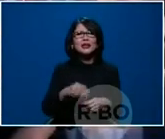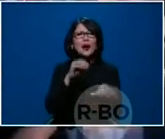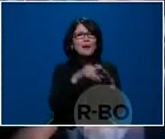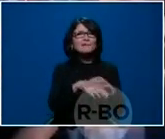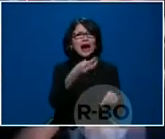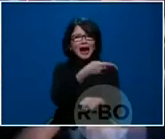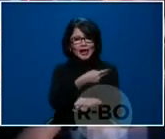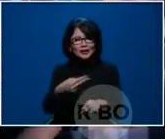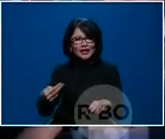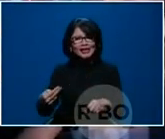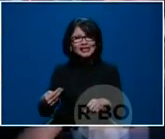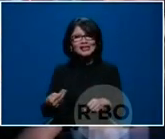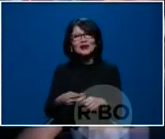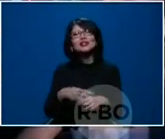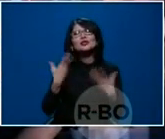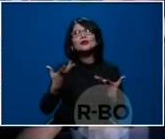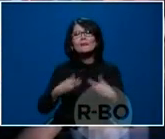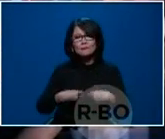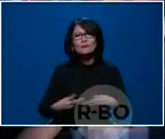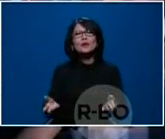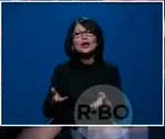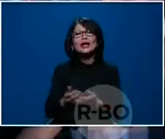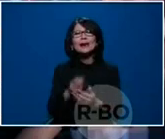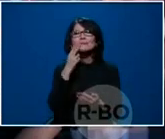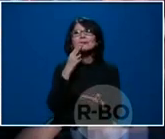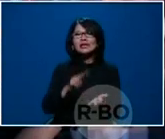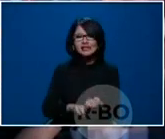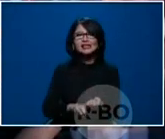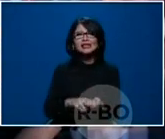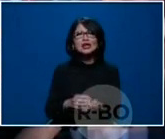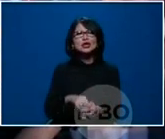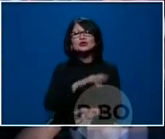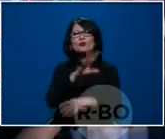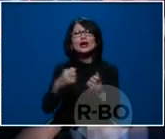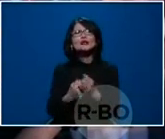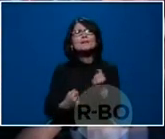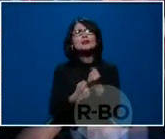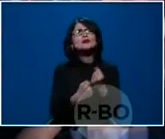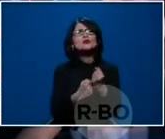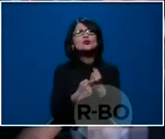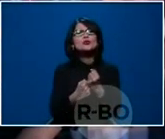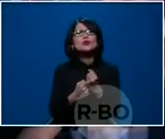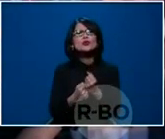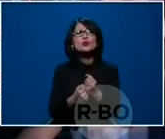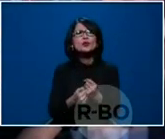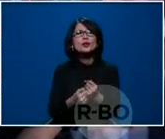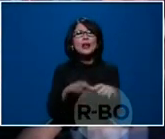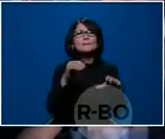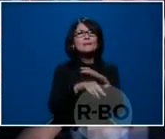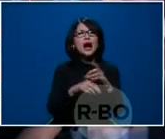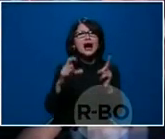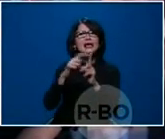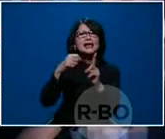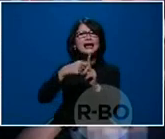MOU dengan kami baik BCA Mandiri mereka mendukung basbnya siapa Bank DKI tapi